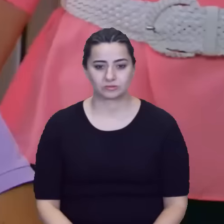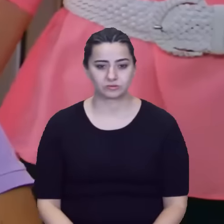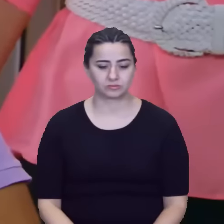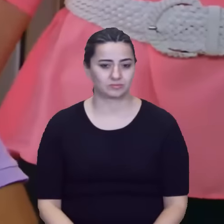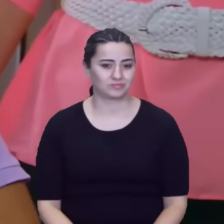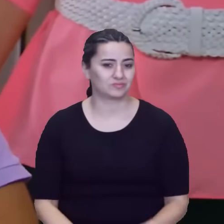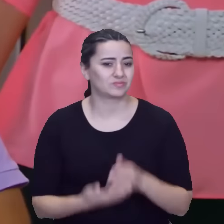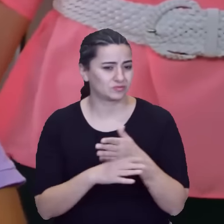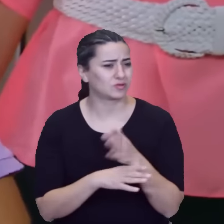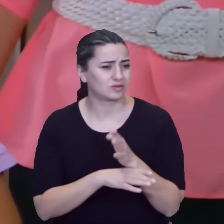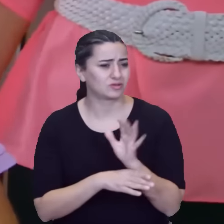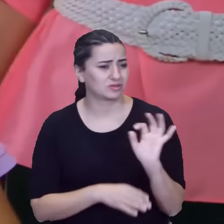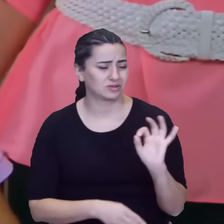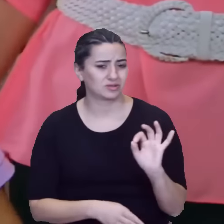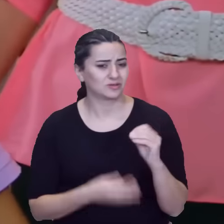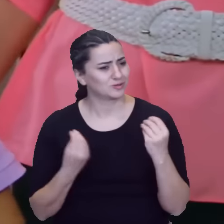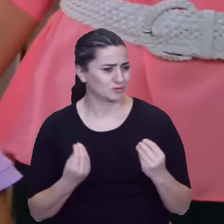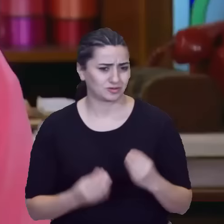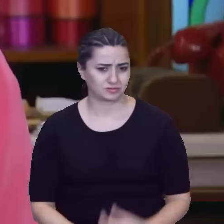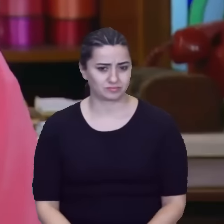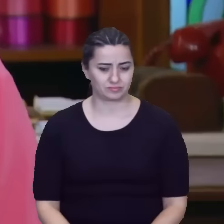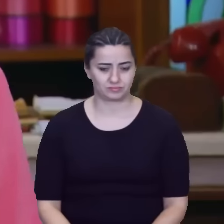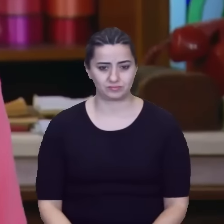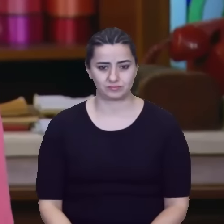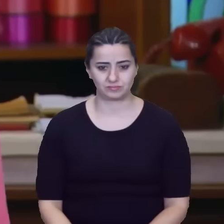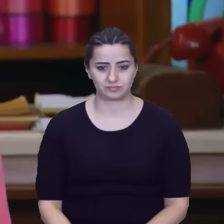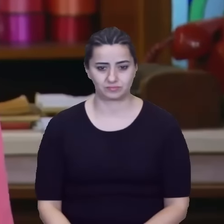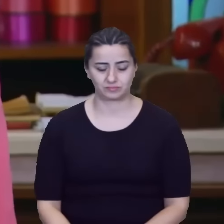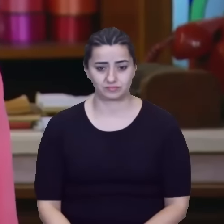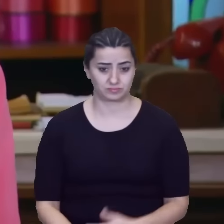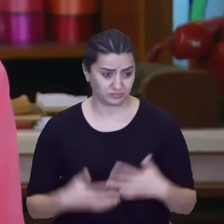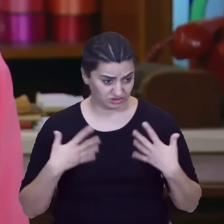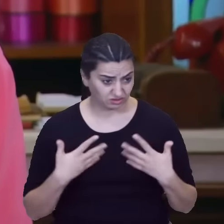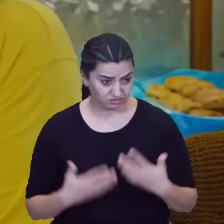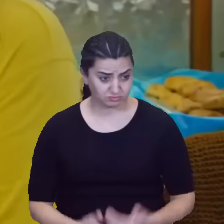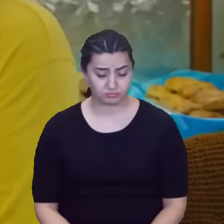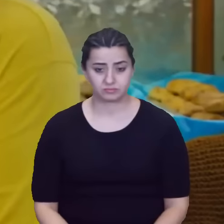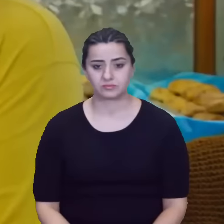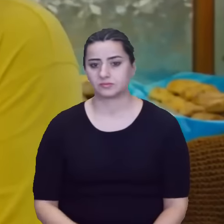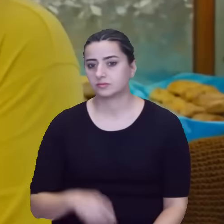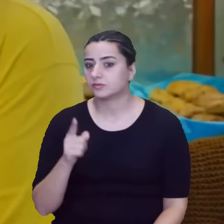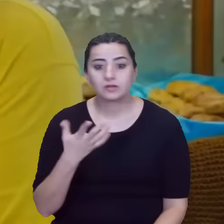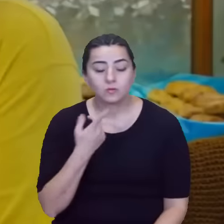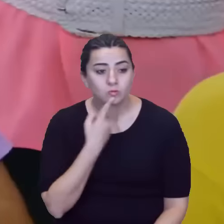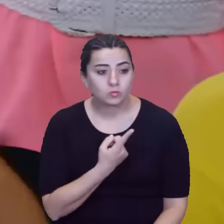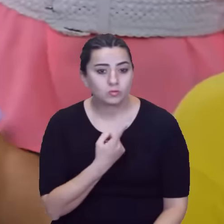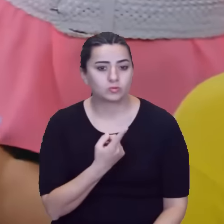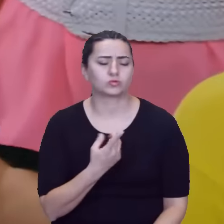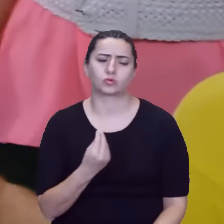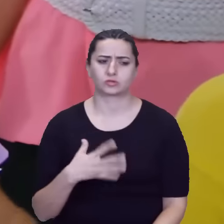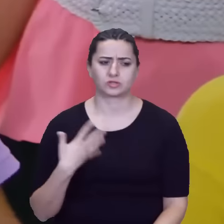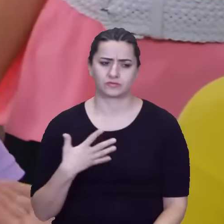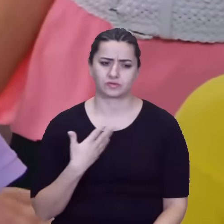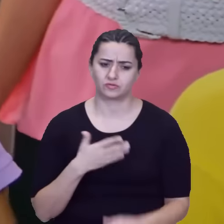bunda? Evet ya, evet ya. Güzel olur bence. Ha? Ya sevinir mi dersiniz? Sen ne diyorsun ya? Tabii